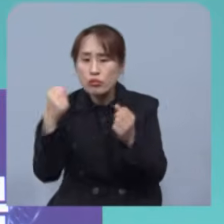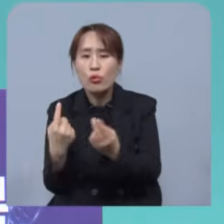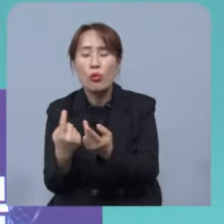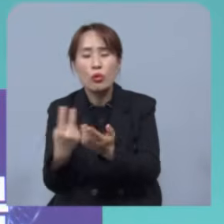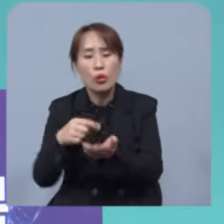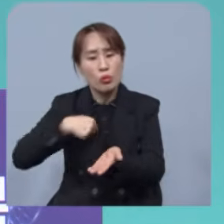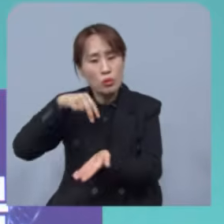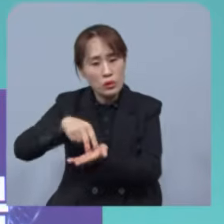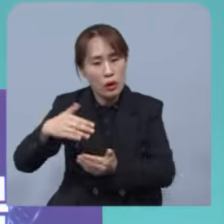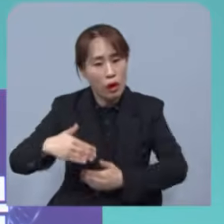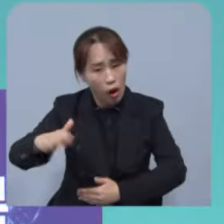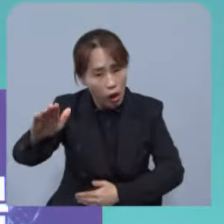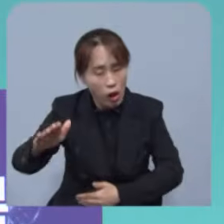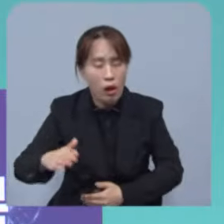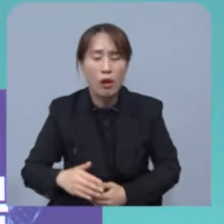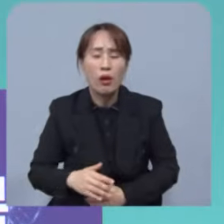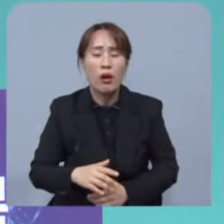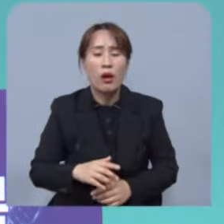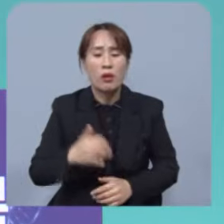갈 거냐,